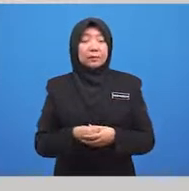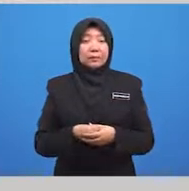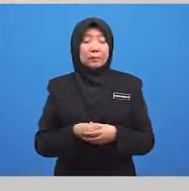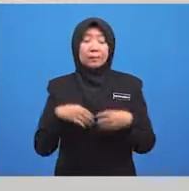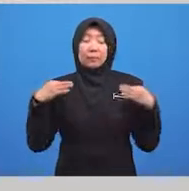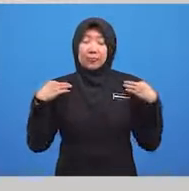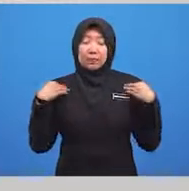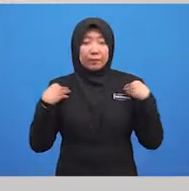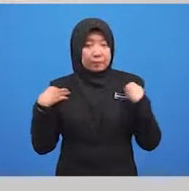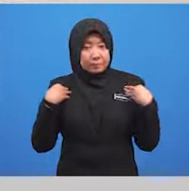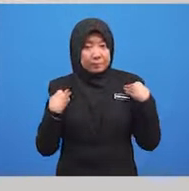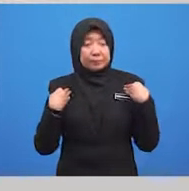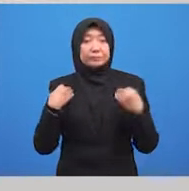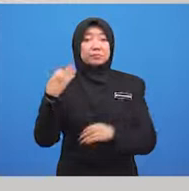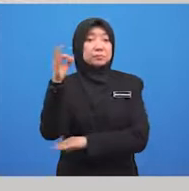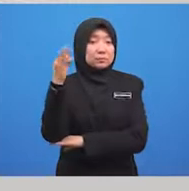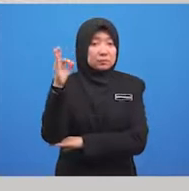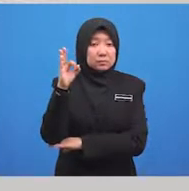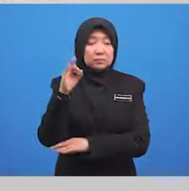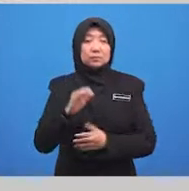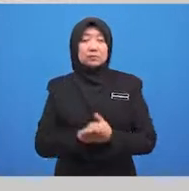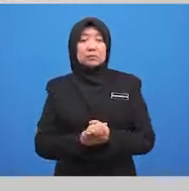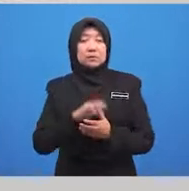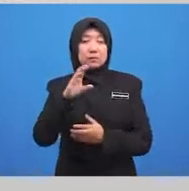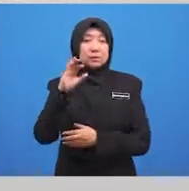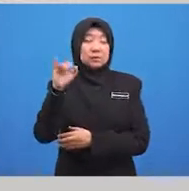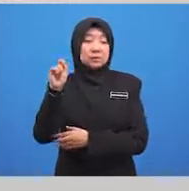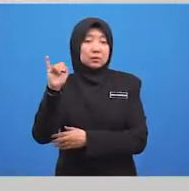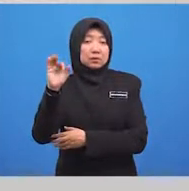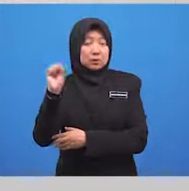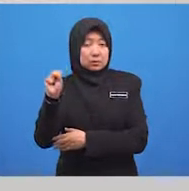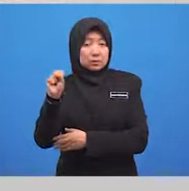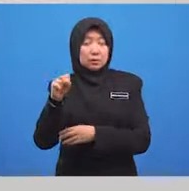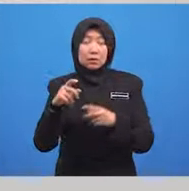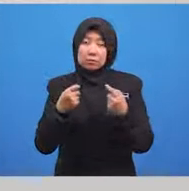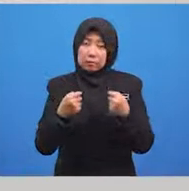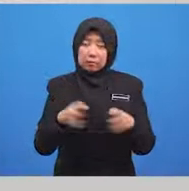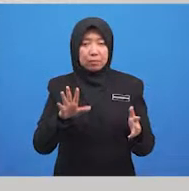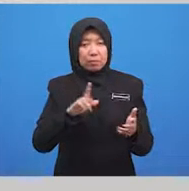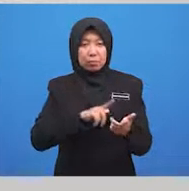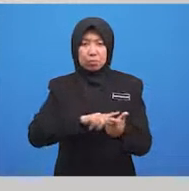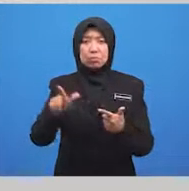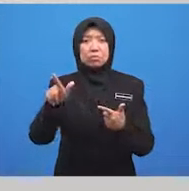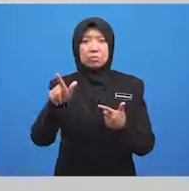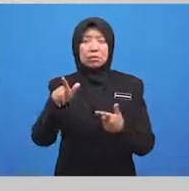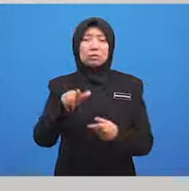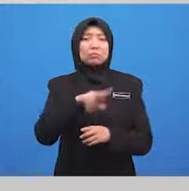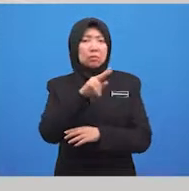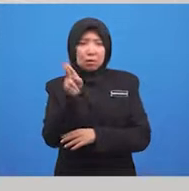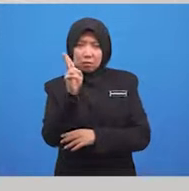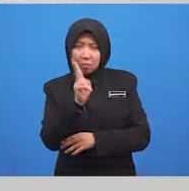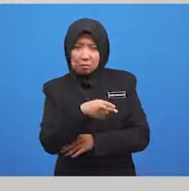Flora Liar Terancam atau CITIES telah meluluskan pengharaman penuh